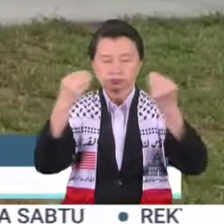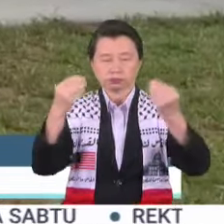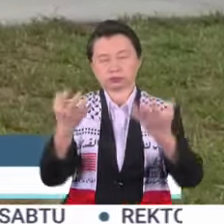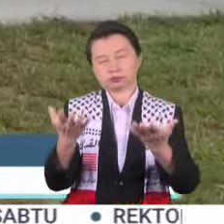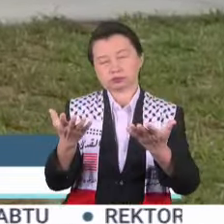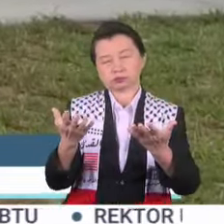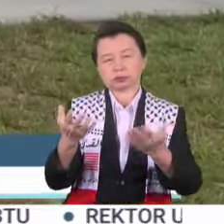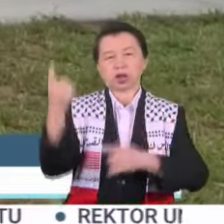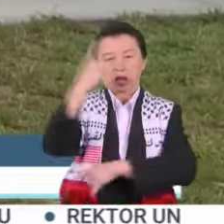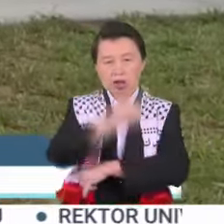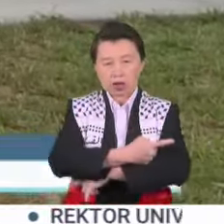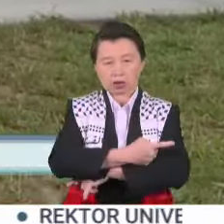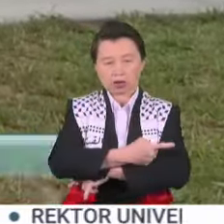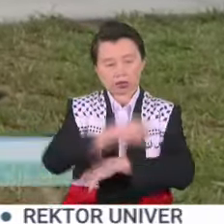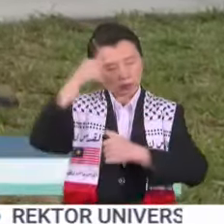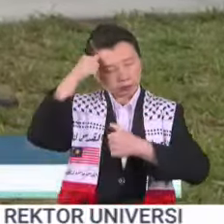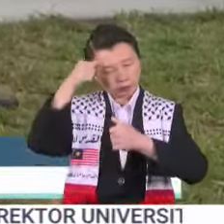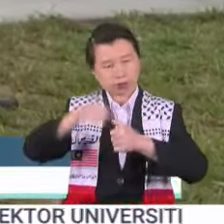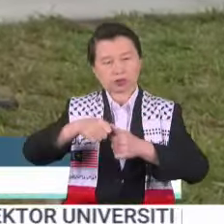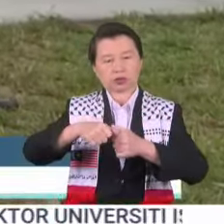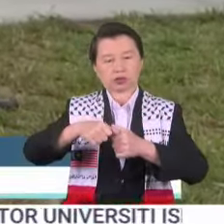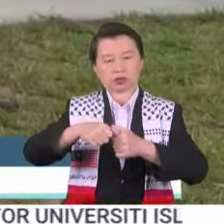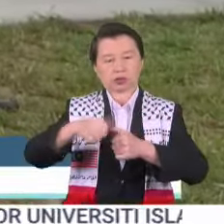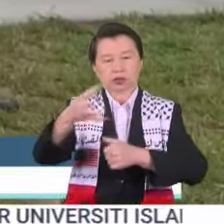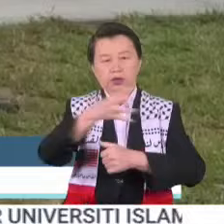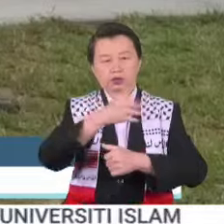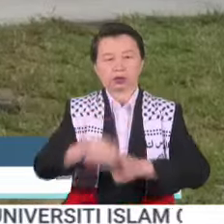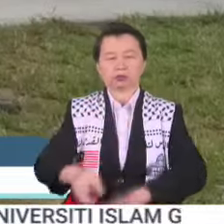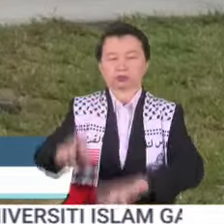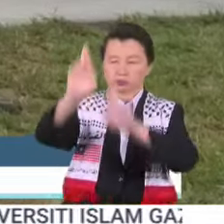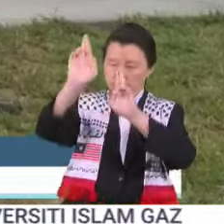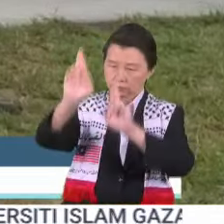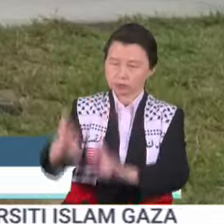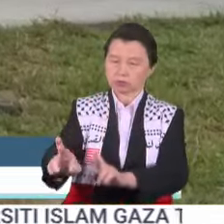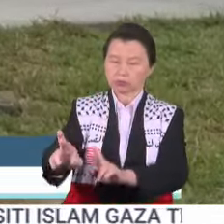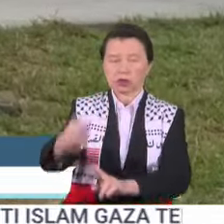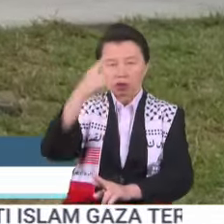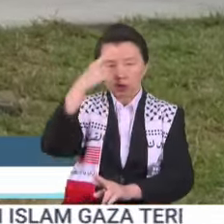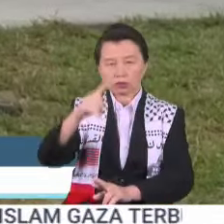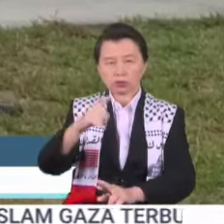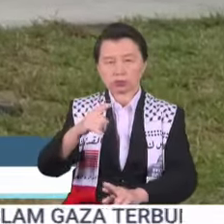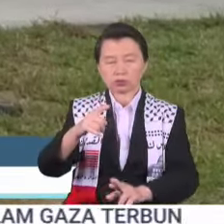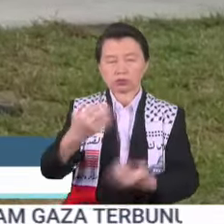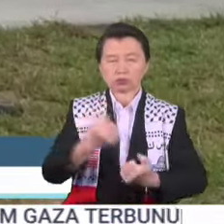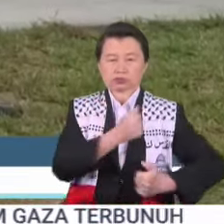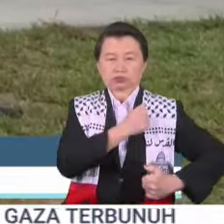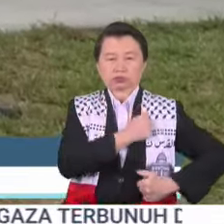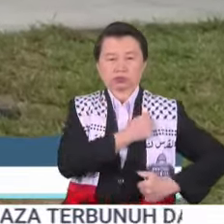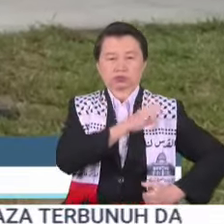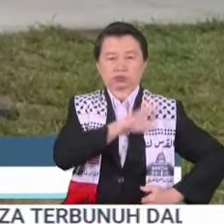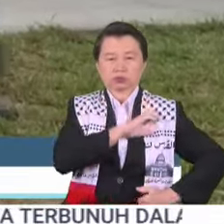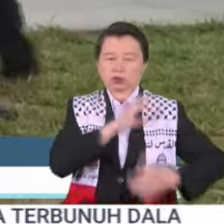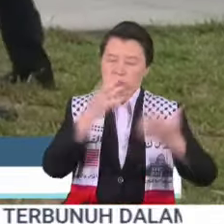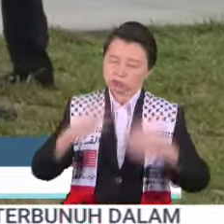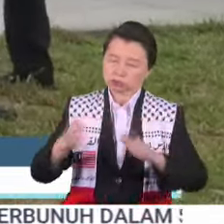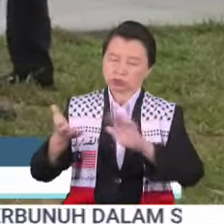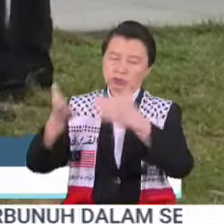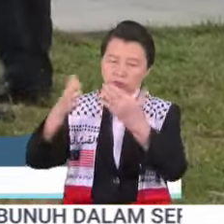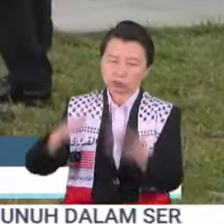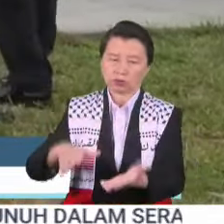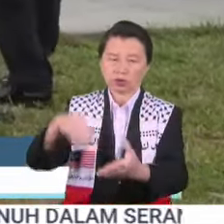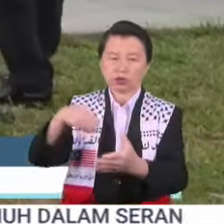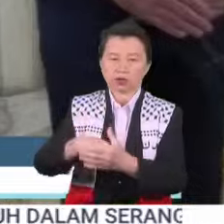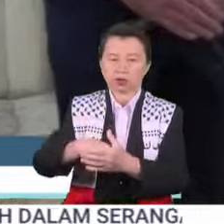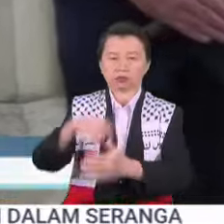iaitu Hari Peringatan dan Penghormatan bagi pahlawan-pahlawan yang telah gugur di